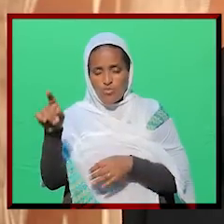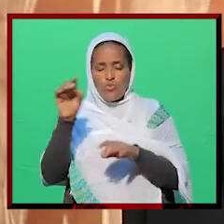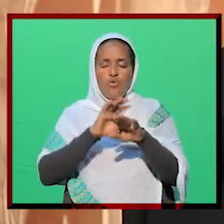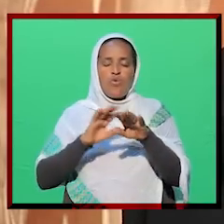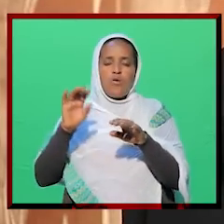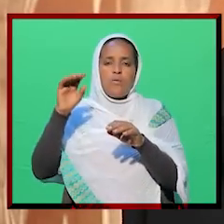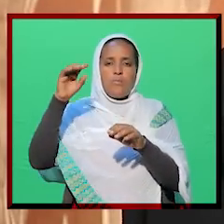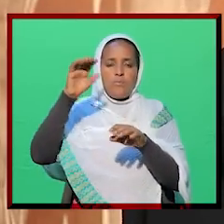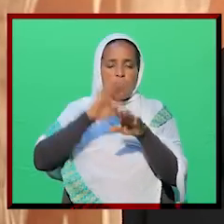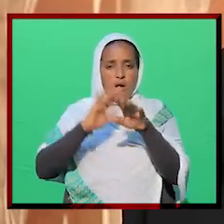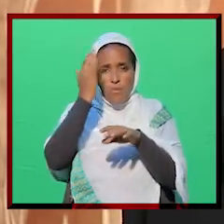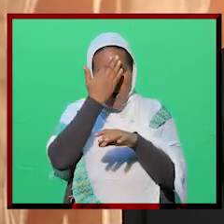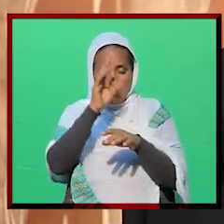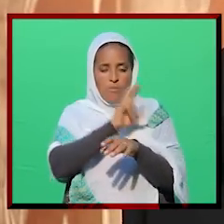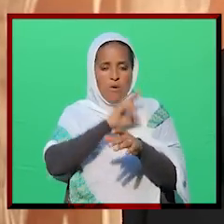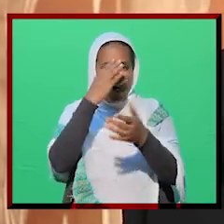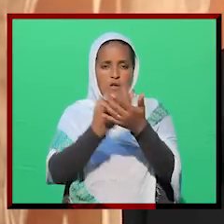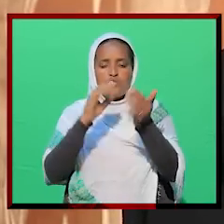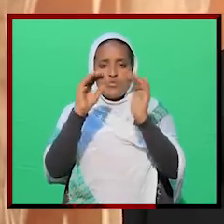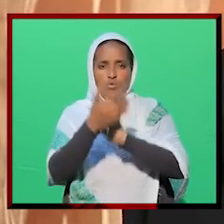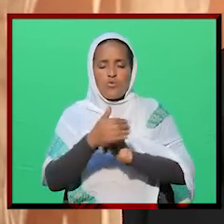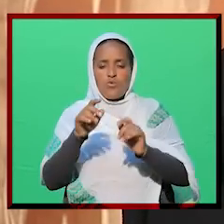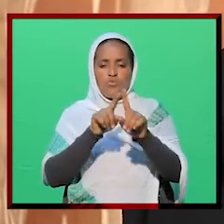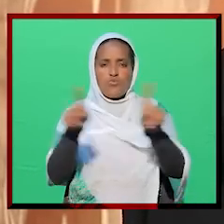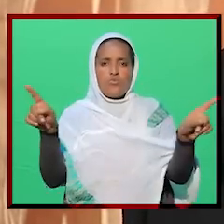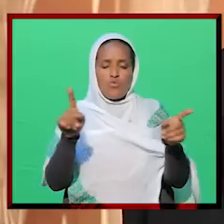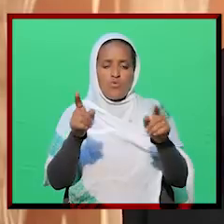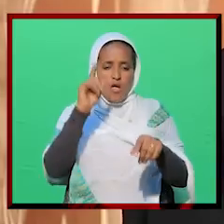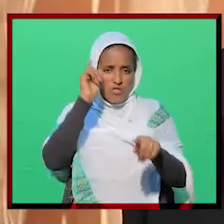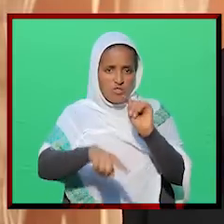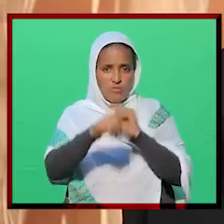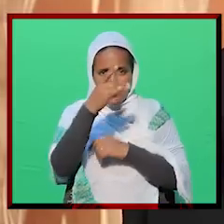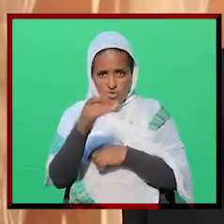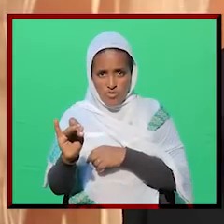ስለዚህ ከመንፈስ ተወልዷል ማለት ነው። በላነጋገር ከመንፈስ ተወልዷል ማለት ነው።